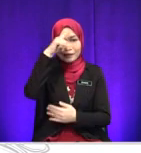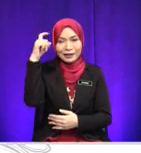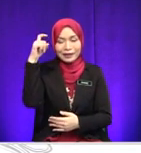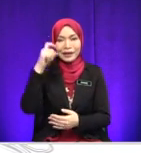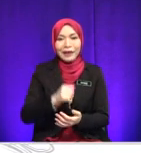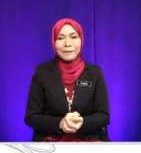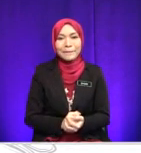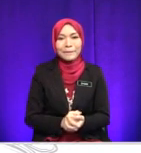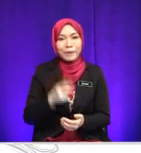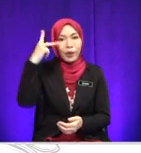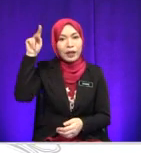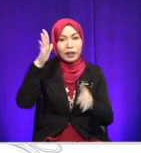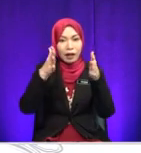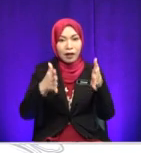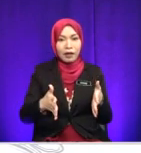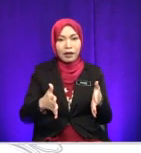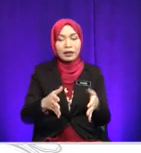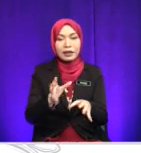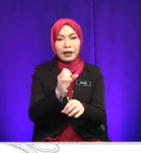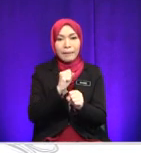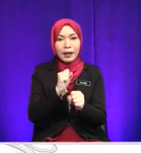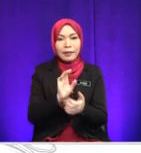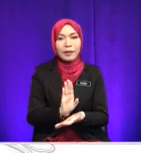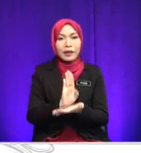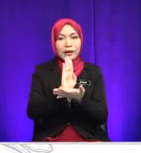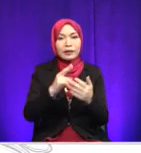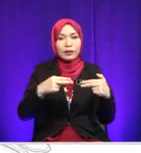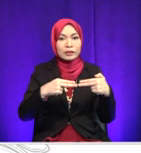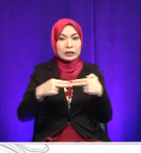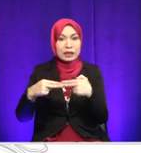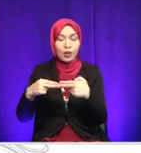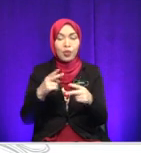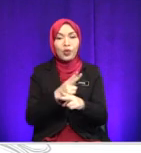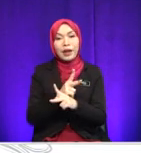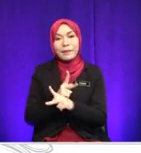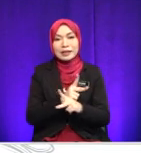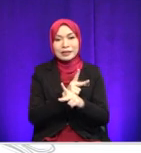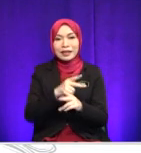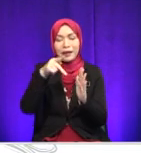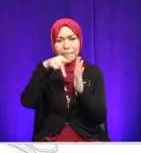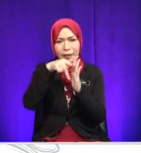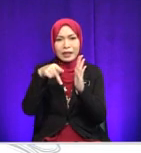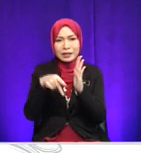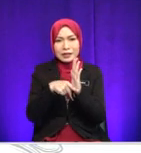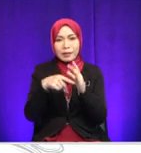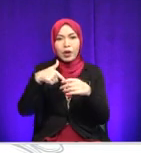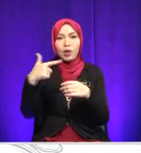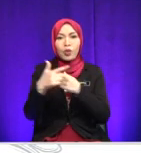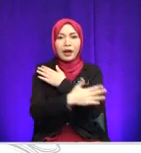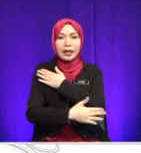lain amatlah penting bagi menjamin kestabilan politik negara. Sebagai contoh, prinsip dasar luar negeri ialah hidup bersama secara aman